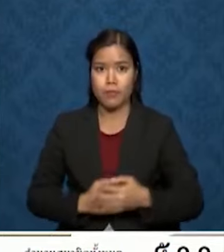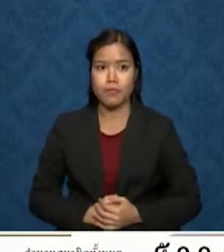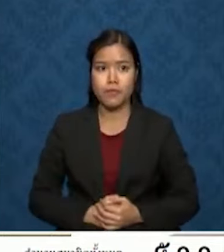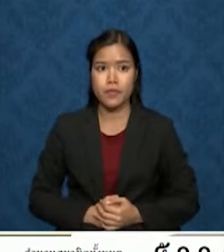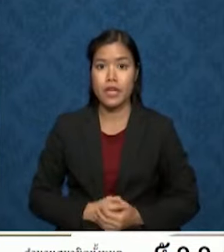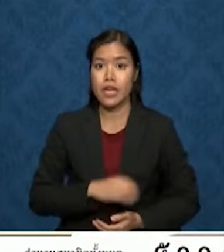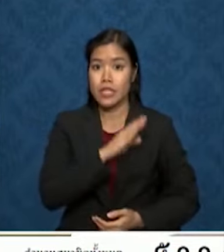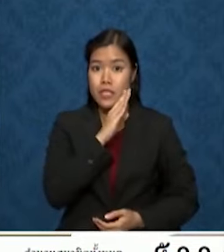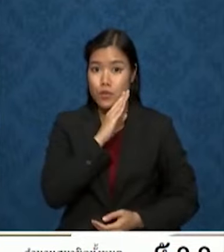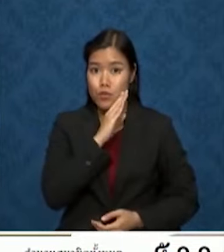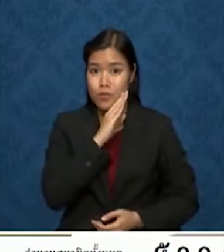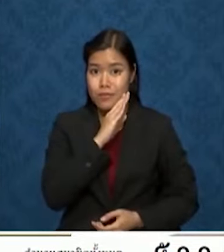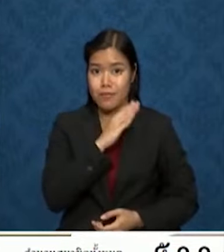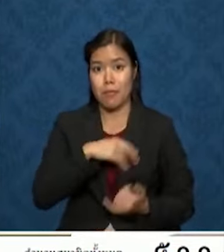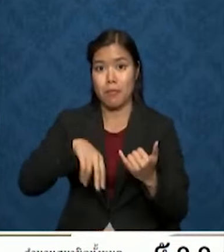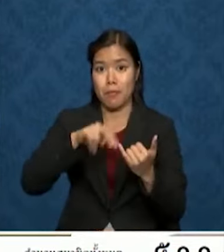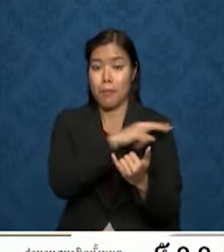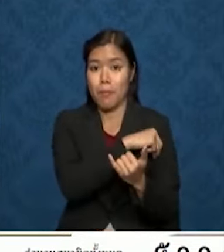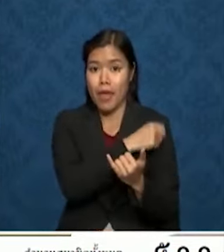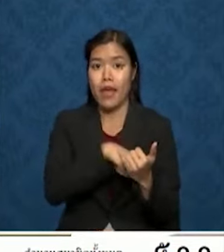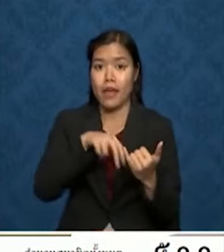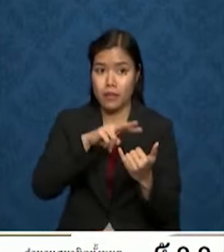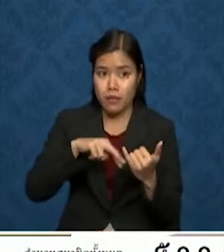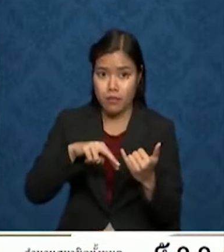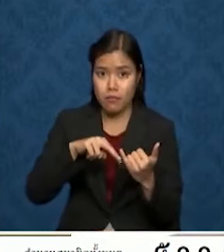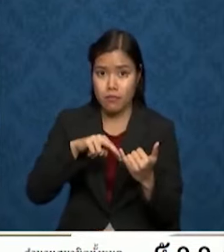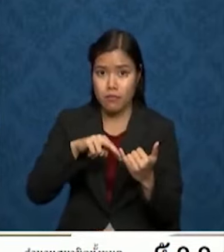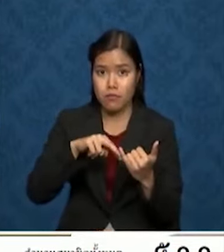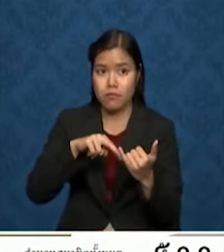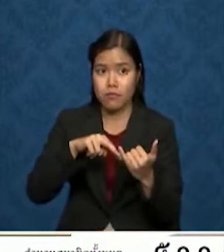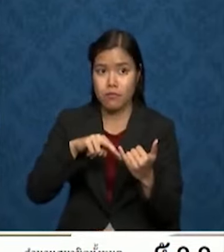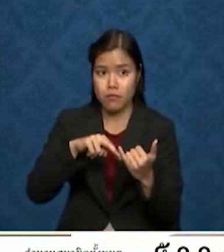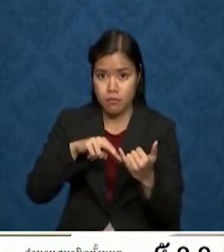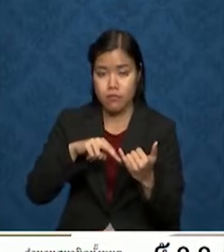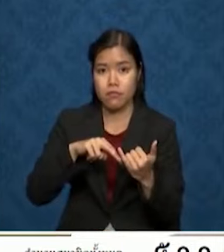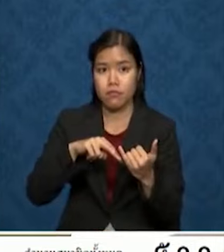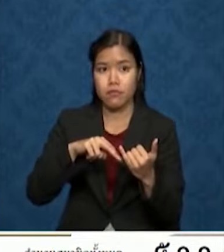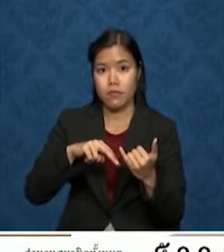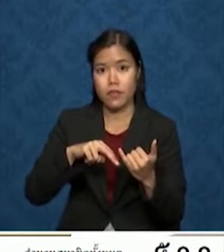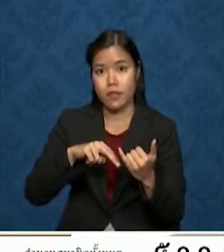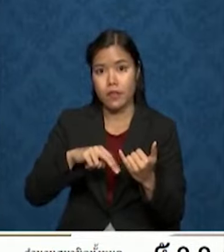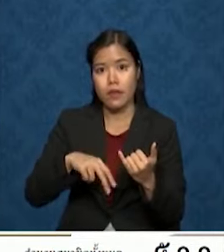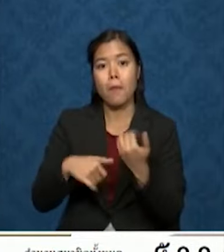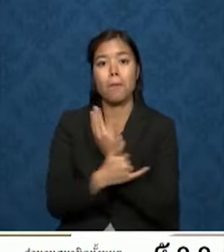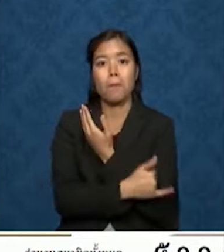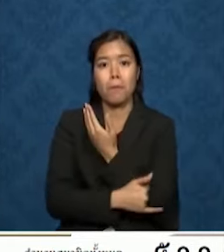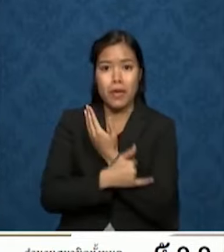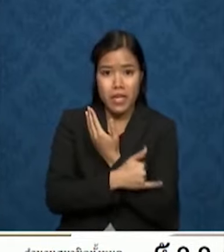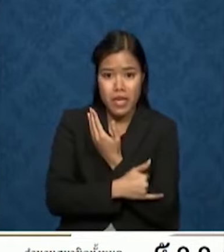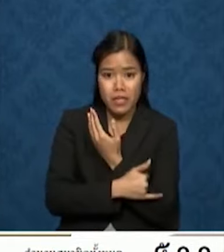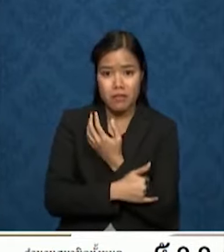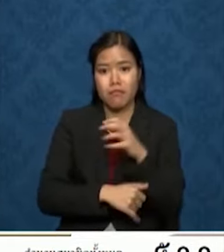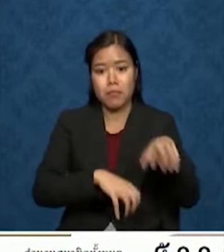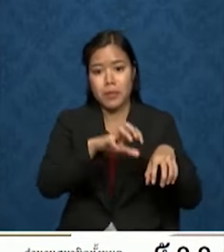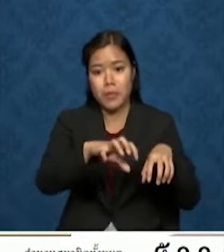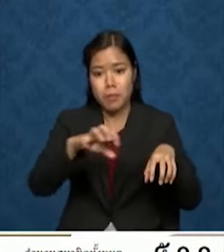นำมาใช้ทางกแพทย์ และสขภาพรรฐภาคี หอภาคประเทศทเปสมาชิกต้องออกกฎหมาย มาควบคุม